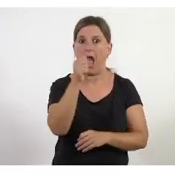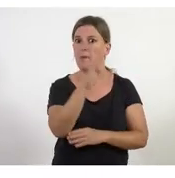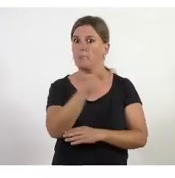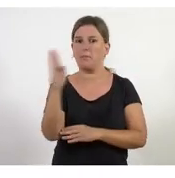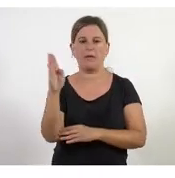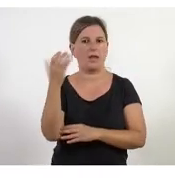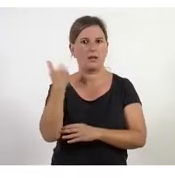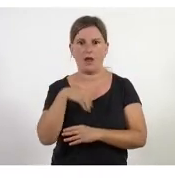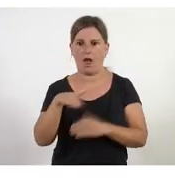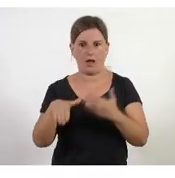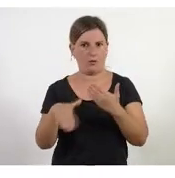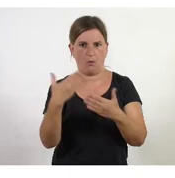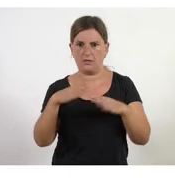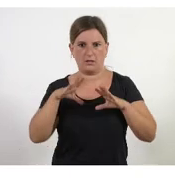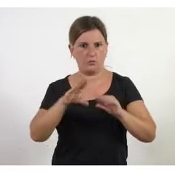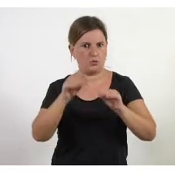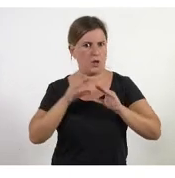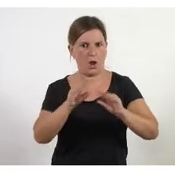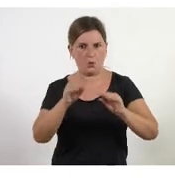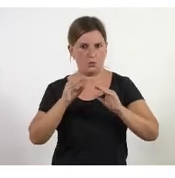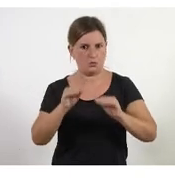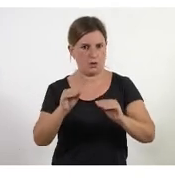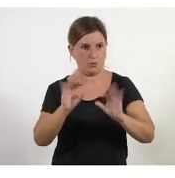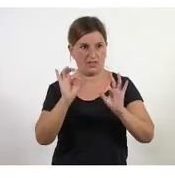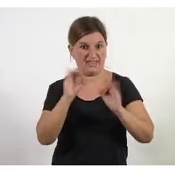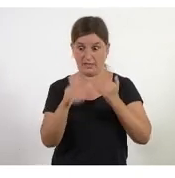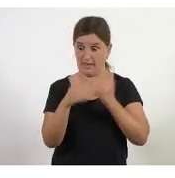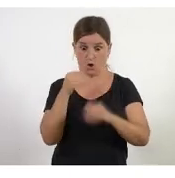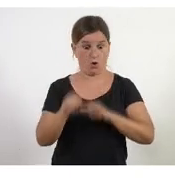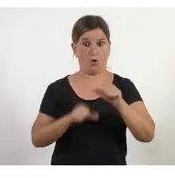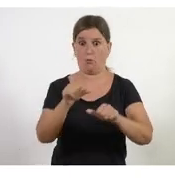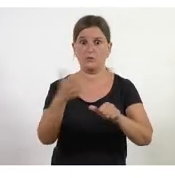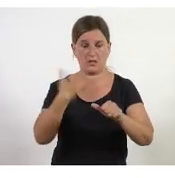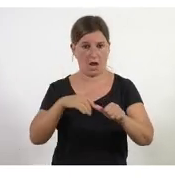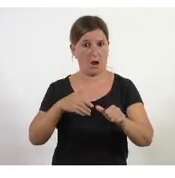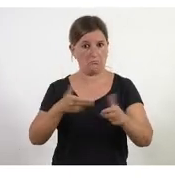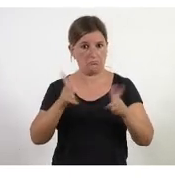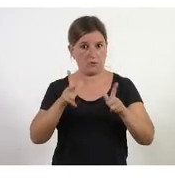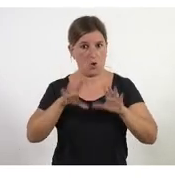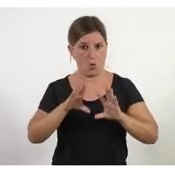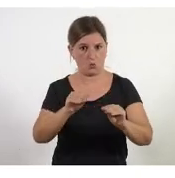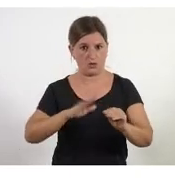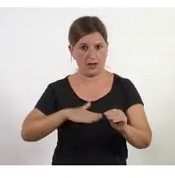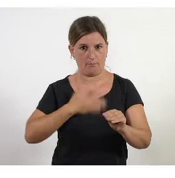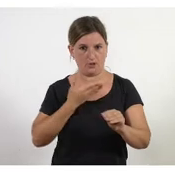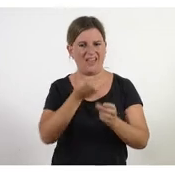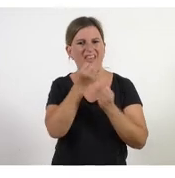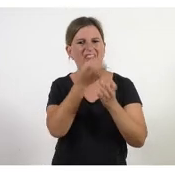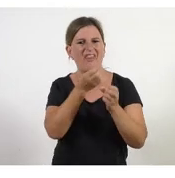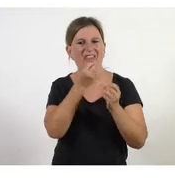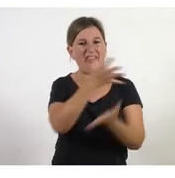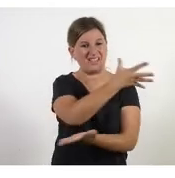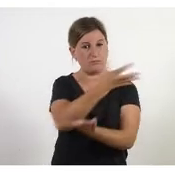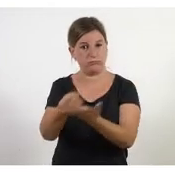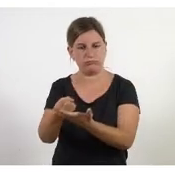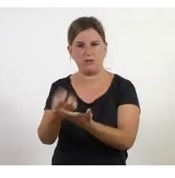estan pensades perquè puguem estar treballant des del primer moment. La migració de dades ha de ser